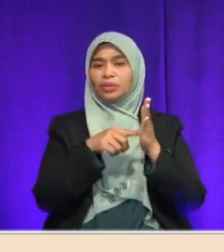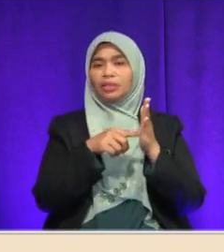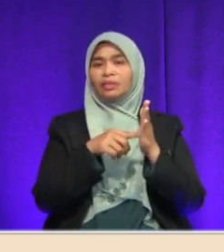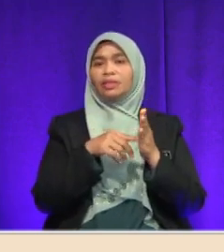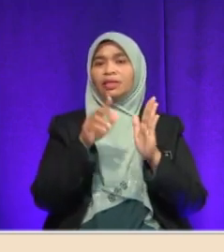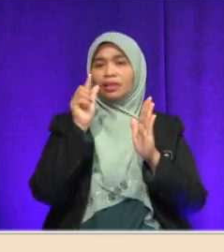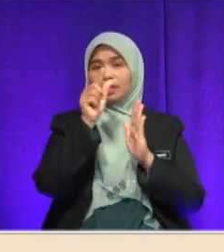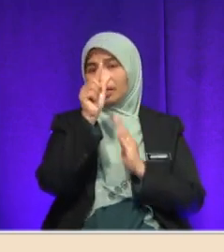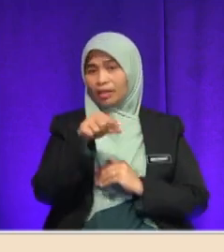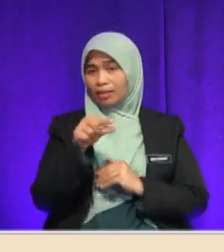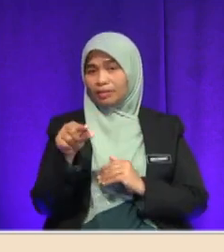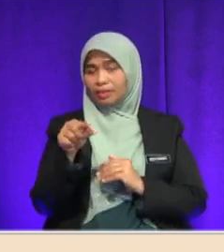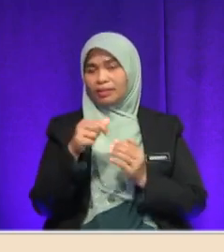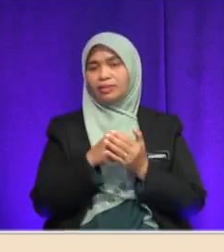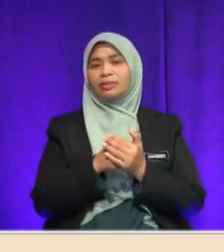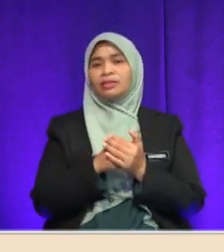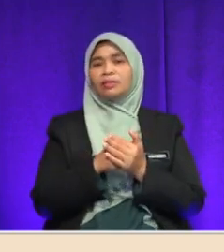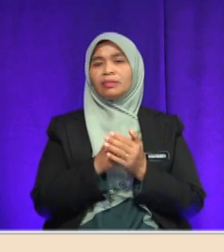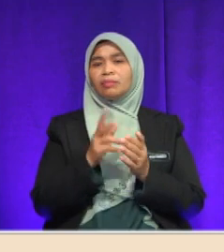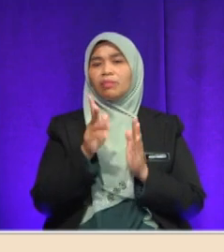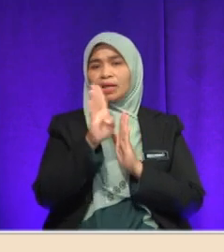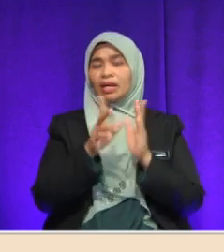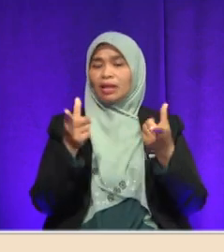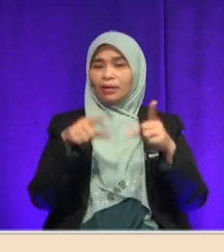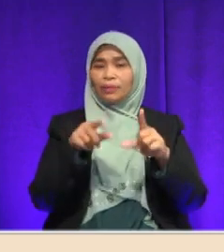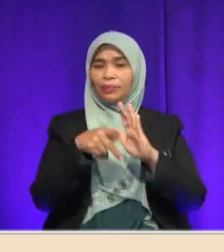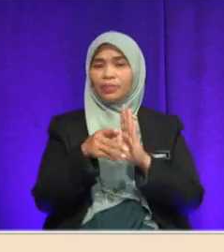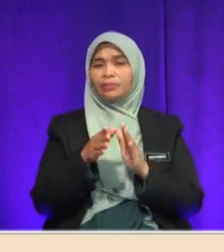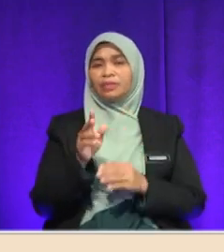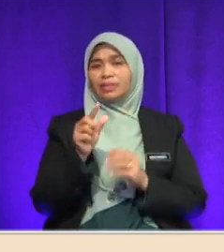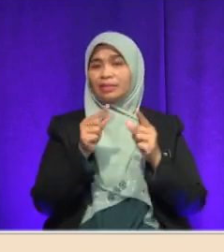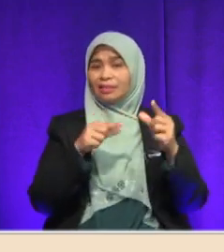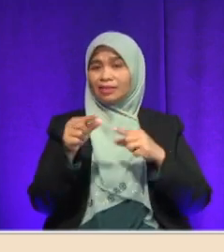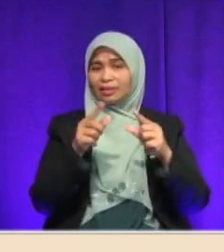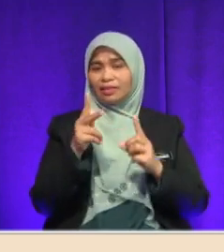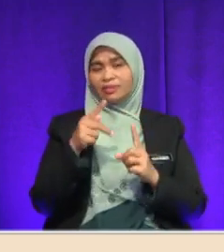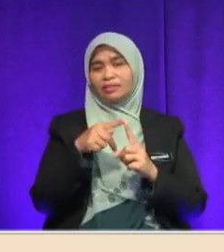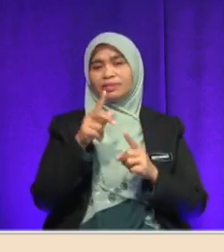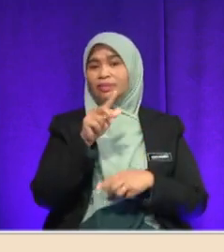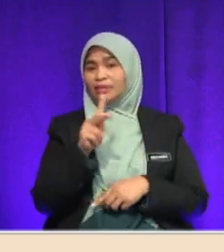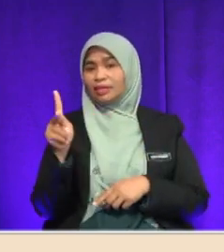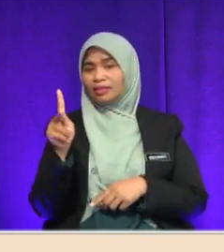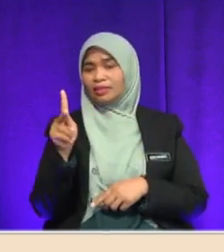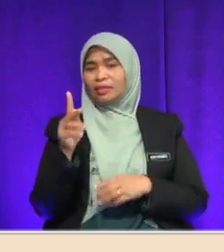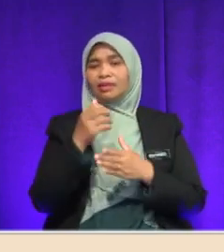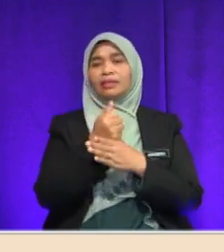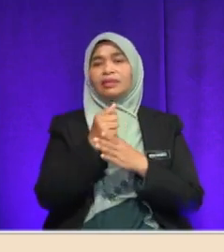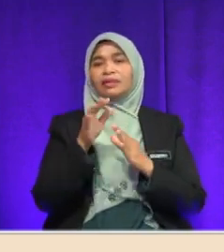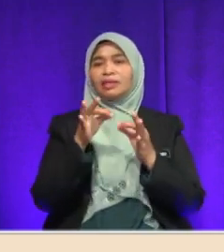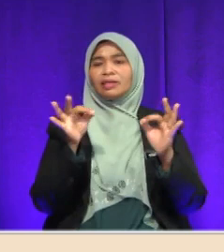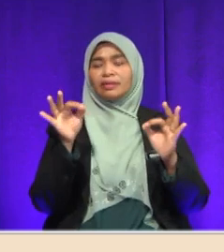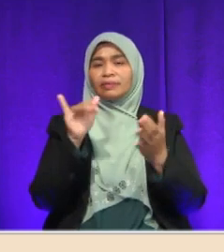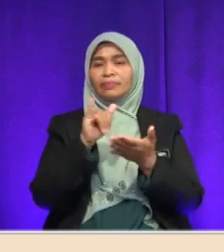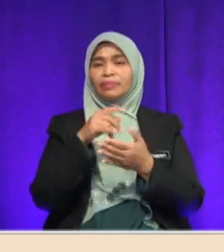Berlaku pergerakan ke kanan. Okey, berlaku pergerakan ke kanan. So antara pernyataan berikut, yang